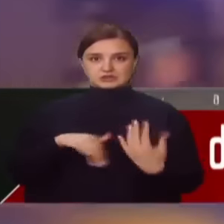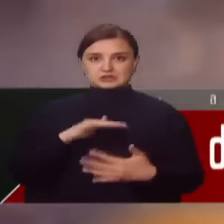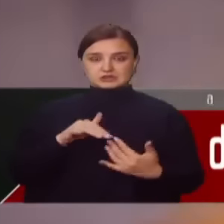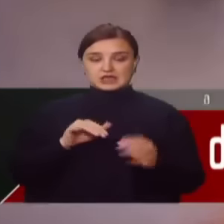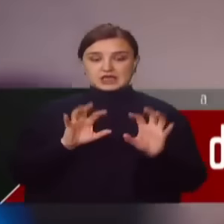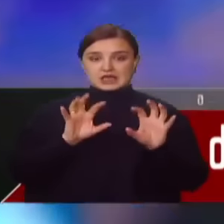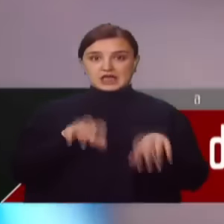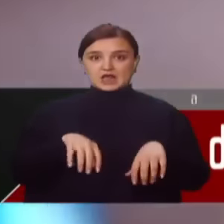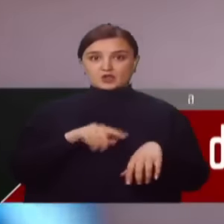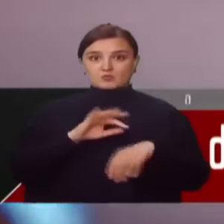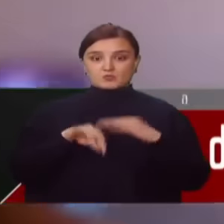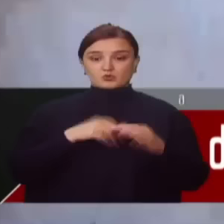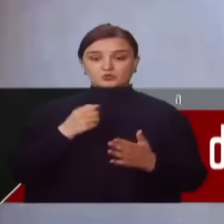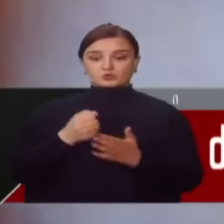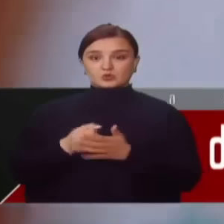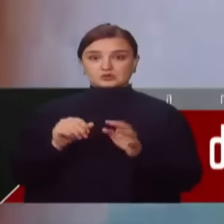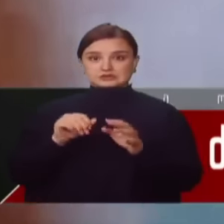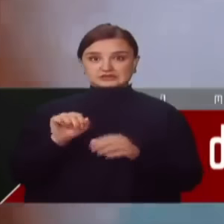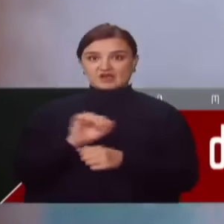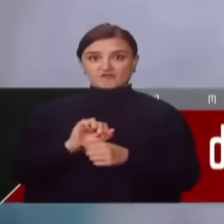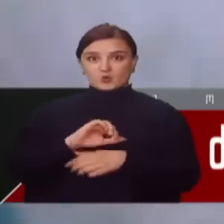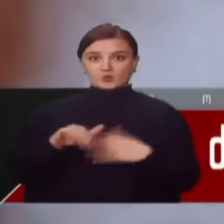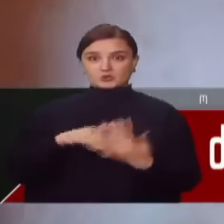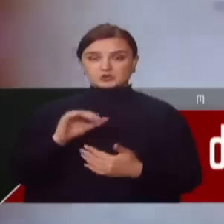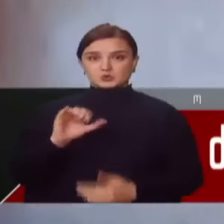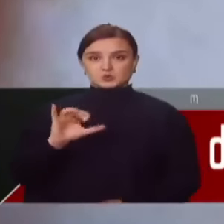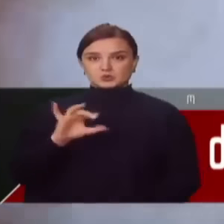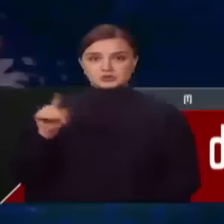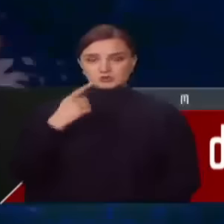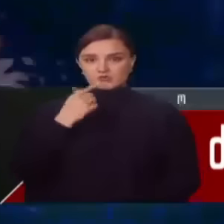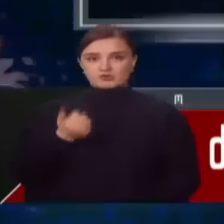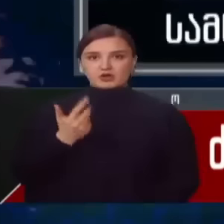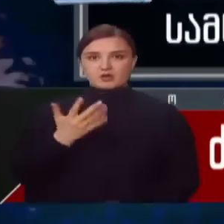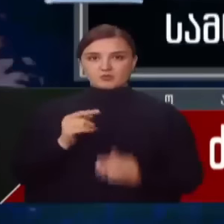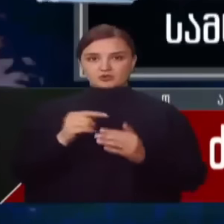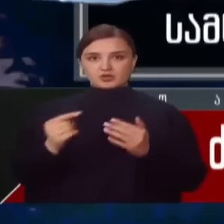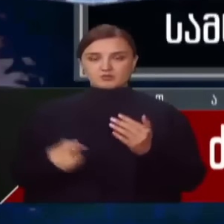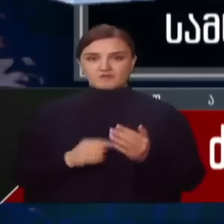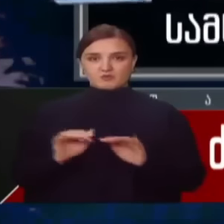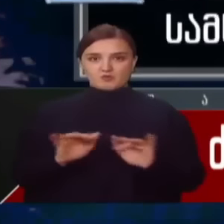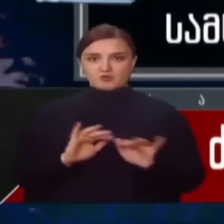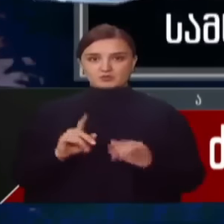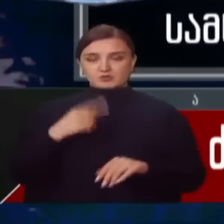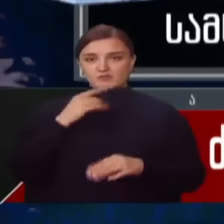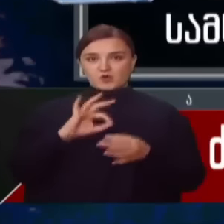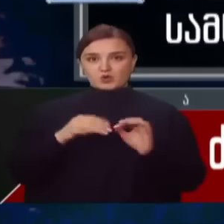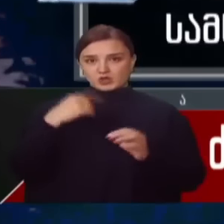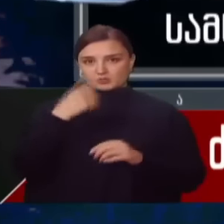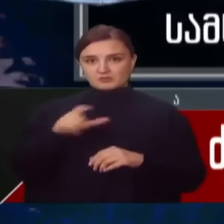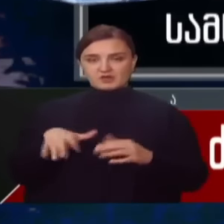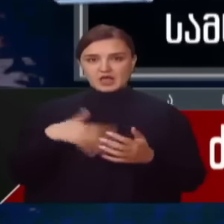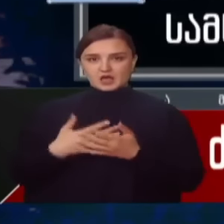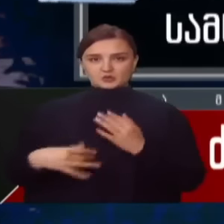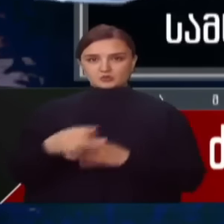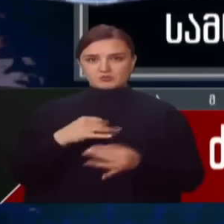კანონპროექტიდან ძალადობრივ რევოლუციამდე სუსის ინფორმაციით რამდენიმე მოქმედებაზე გადის. კერძოდ, უწყება წერს, რომ კონკრეტული პირები აქტიურად